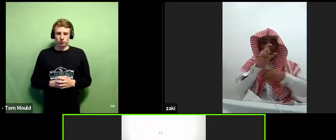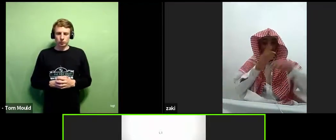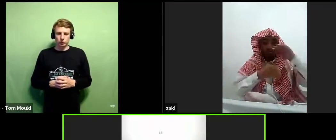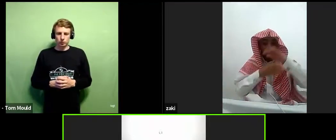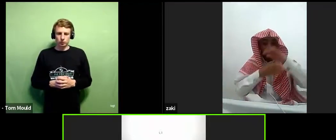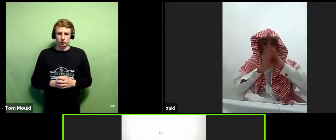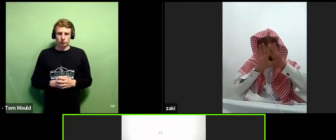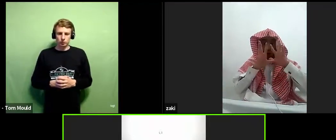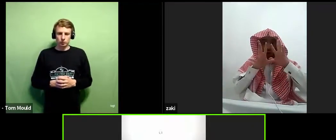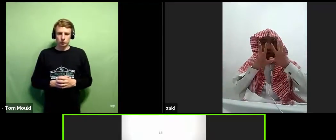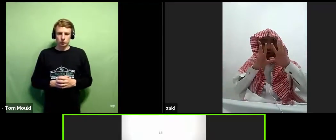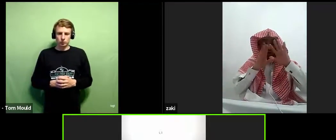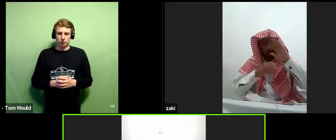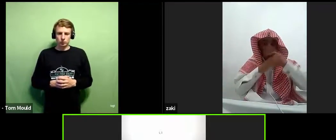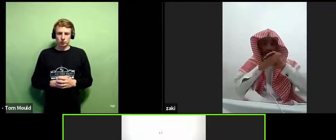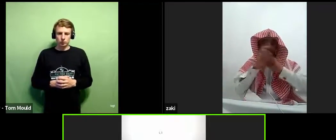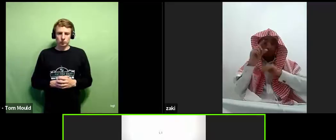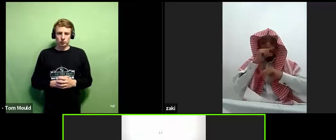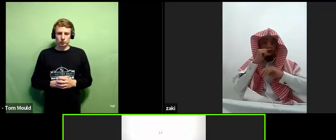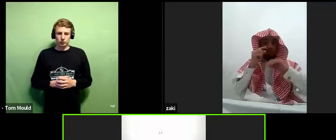حُدُودُ اللَّهِ فَلَا